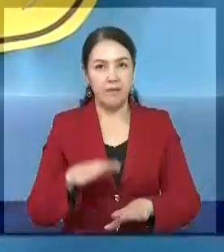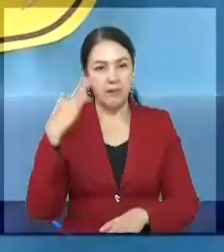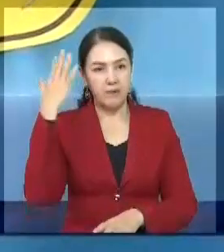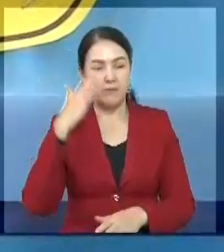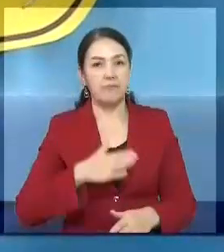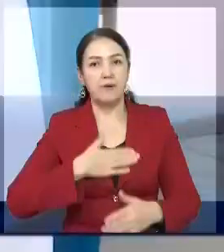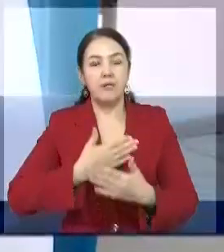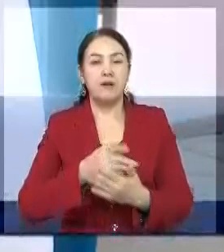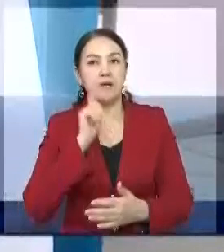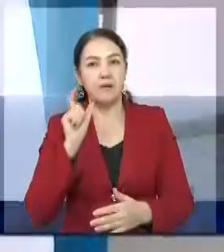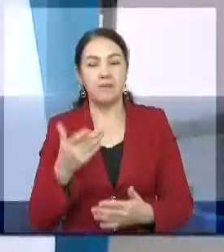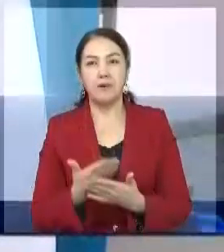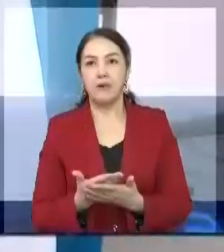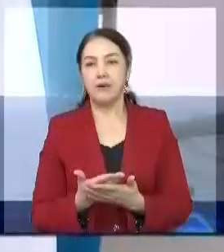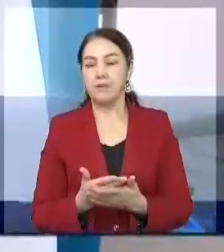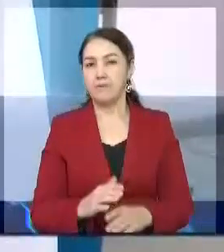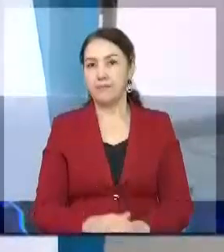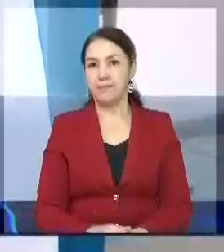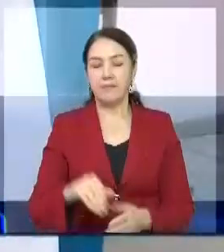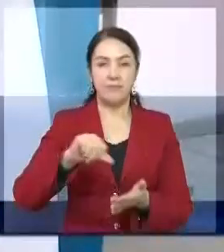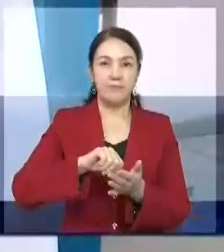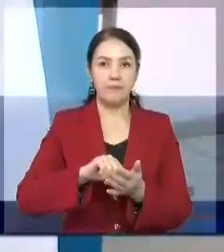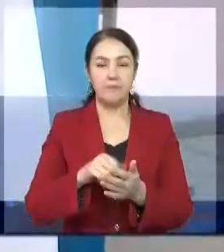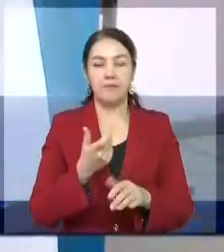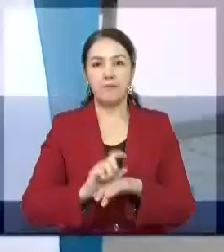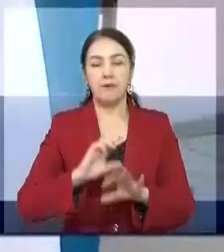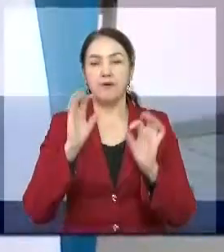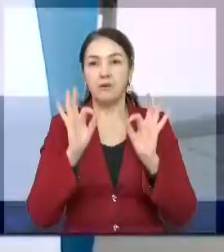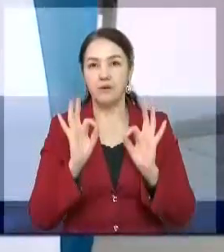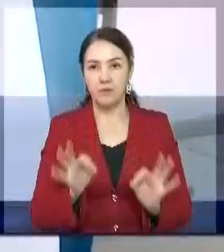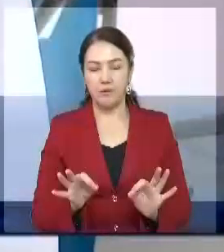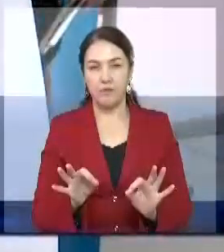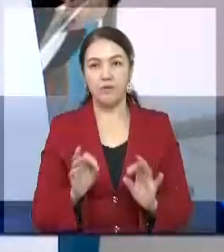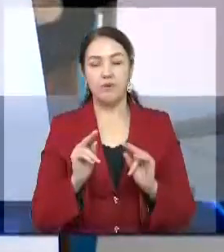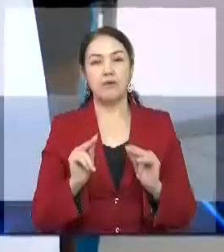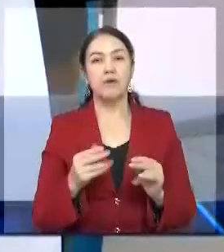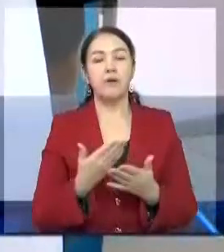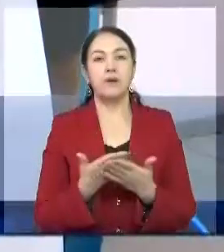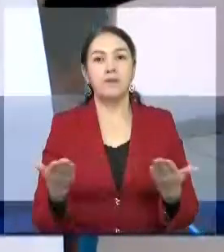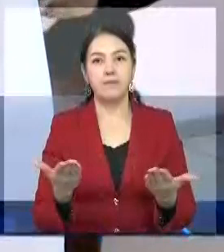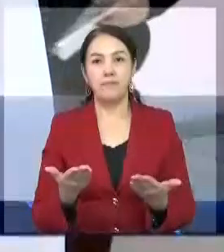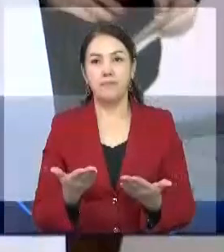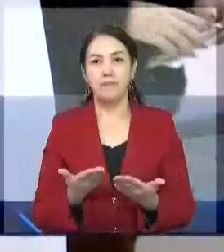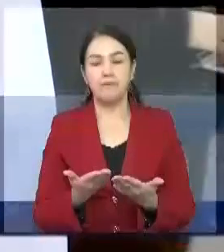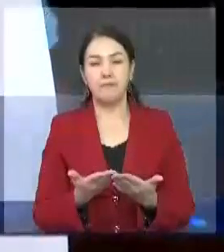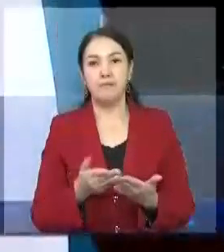белсенді жаспын. Жастардың саяси науқанға қатысқаны өте дұрыс. Себебі